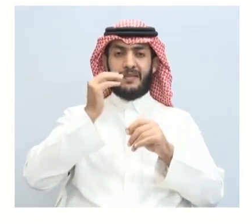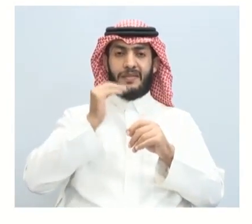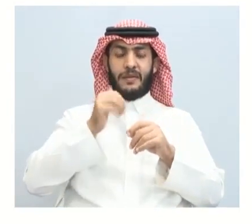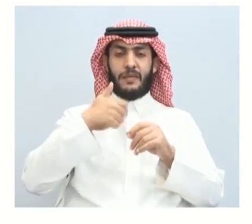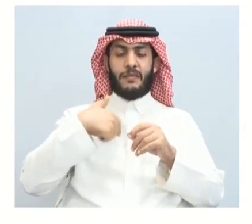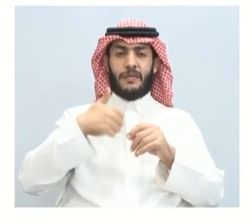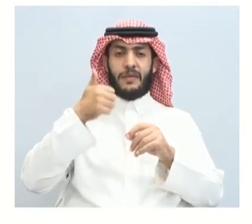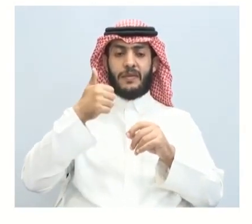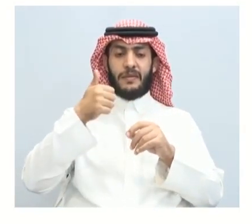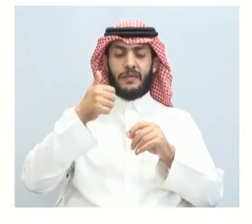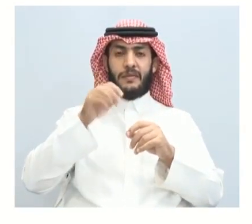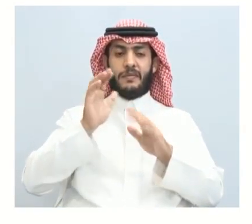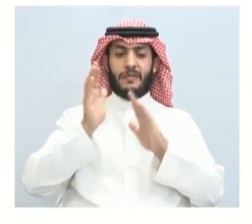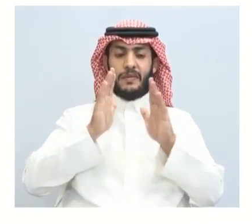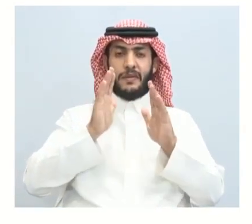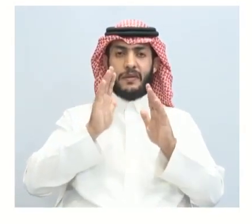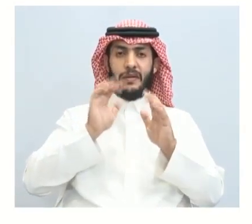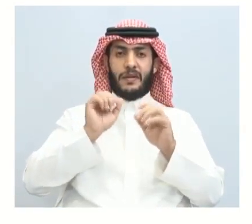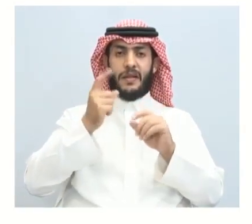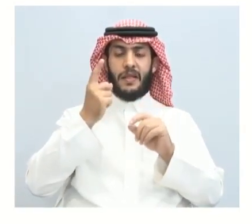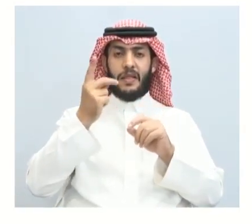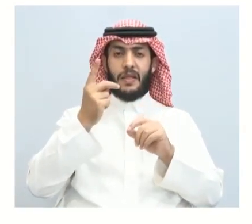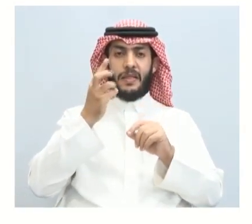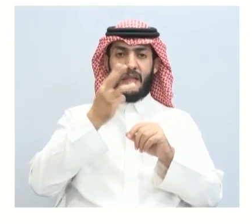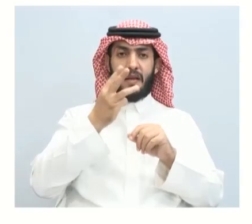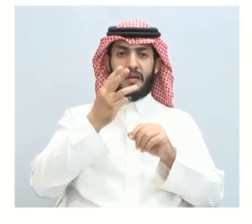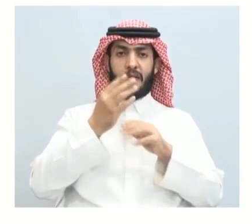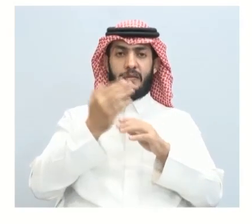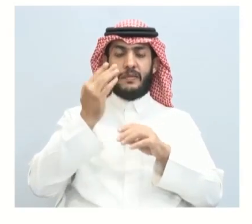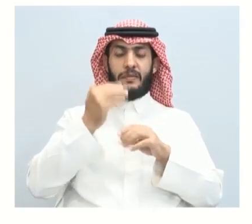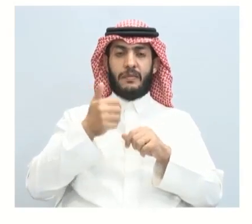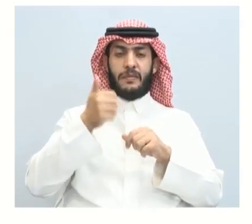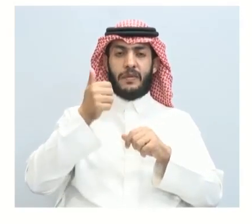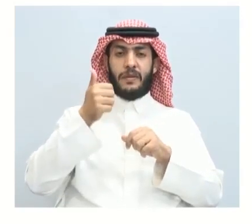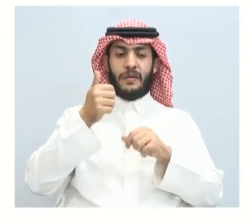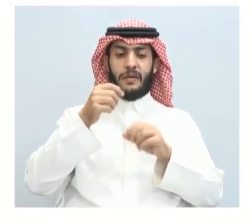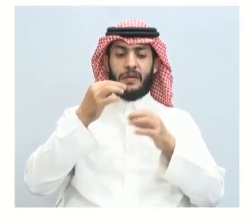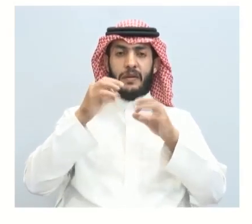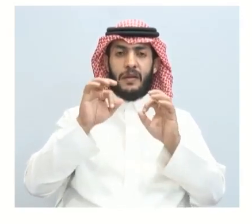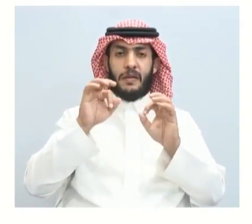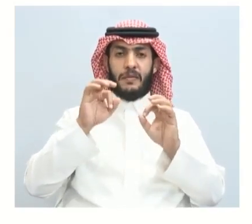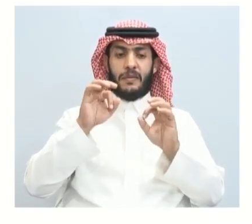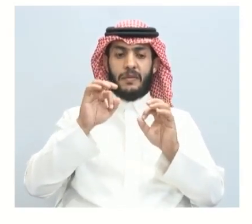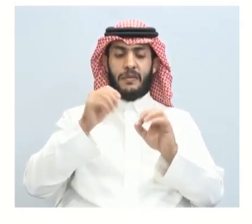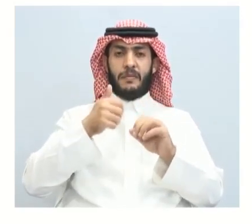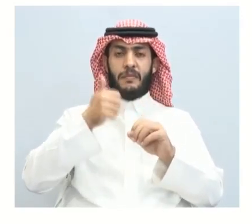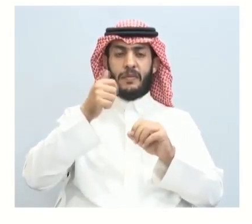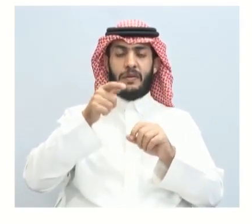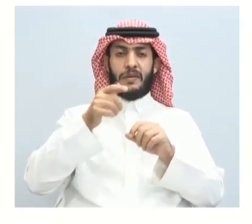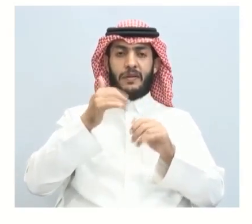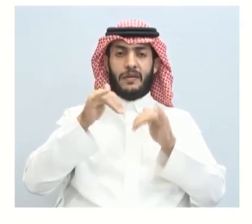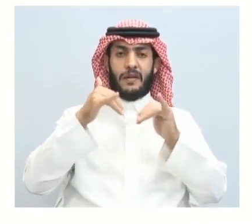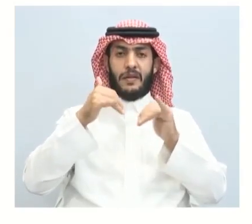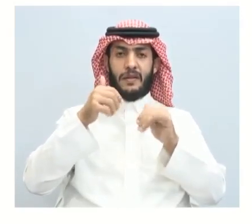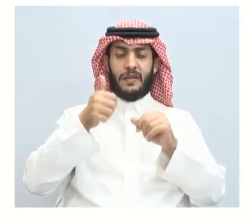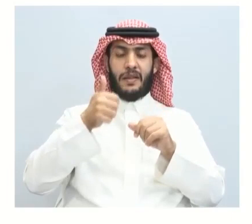سنجد ان في ما يقابله في الربع الثالث واي شيء موجود في الربع الثاني سنجد ما يق في